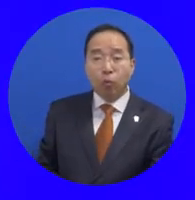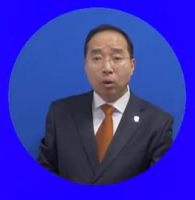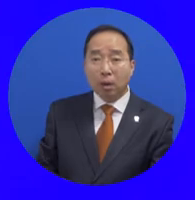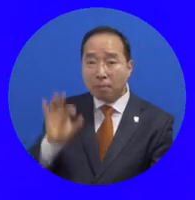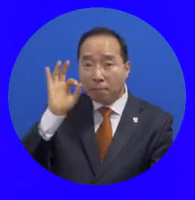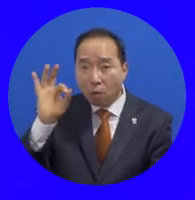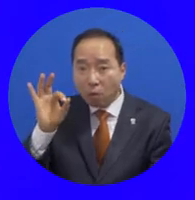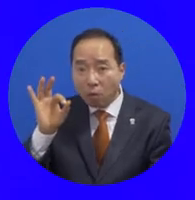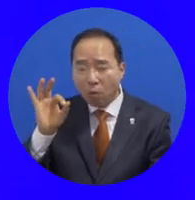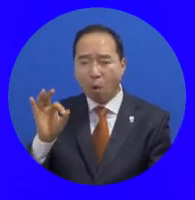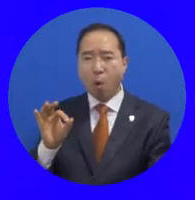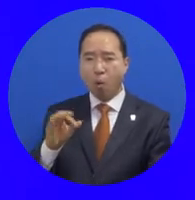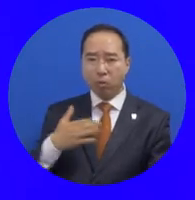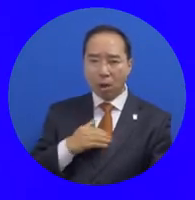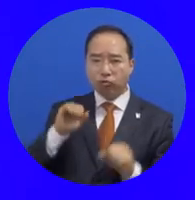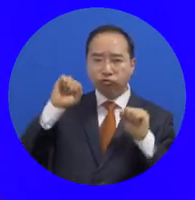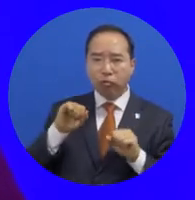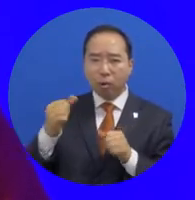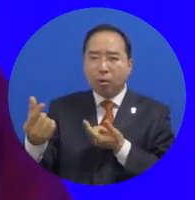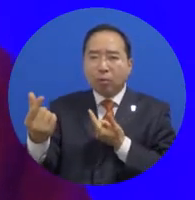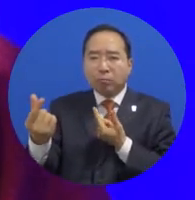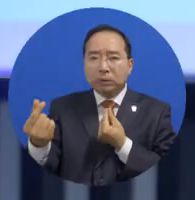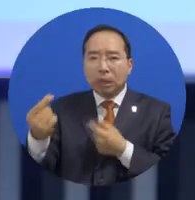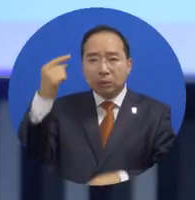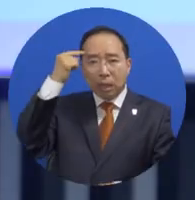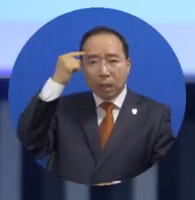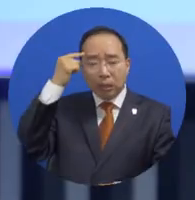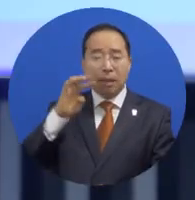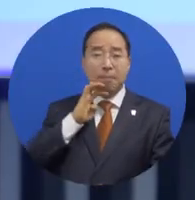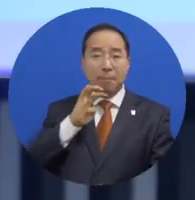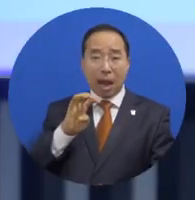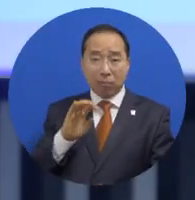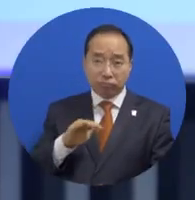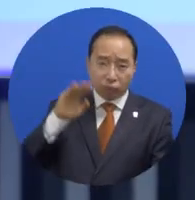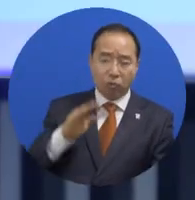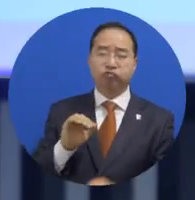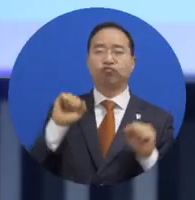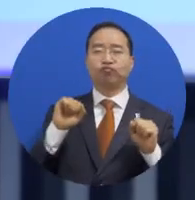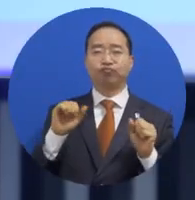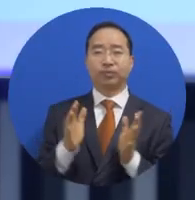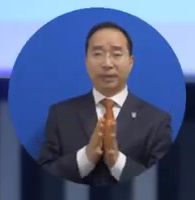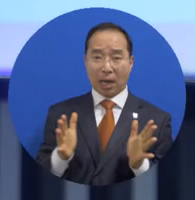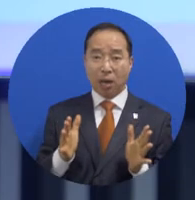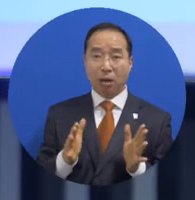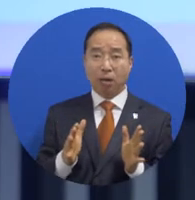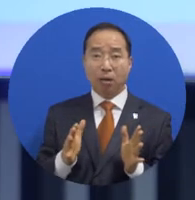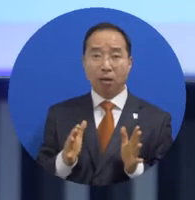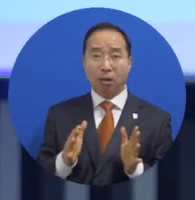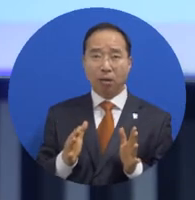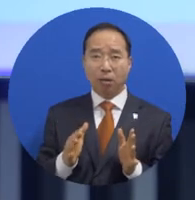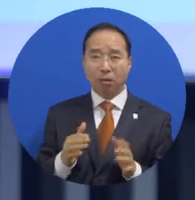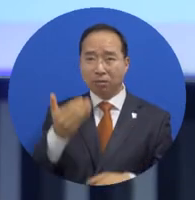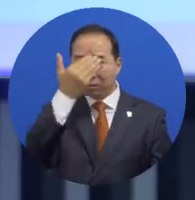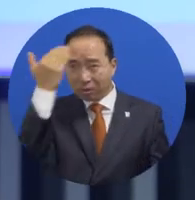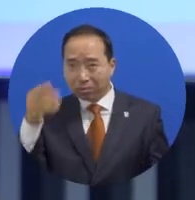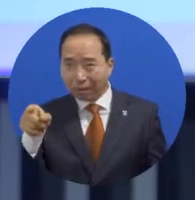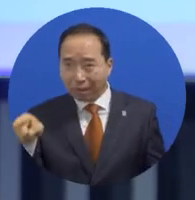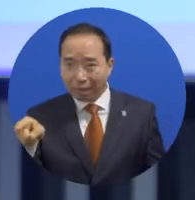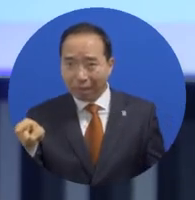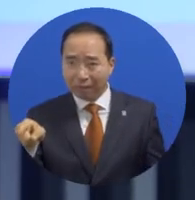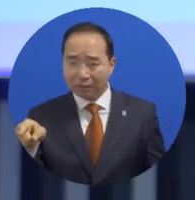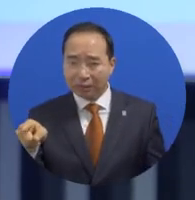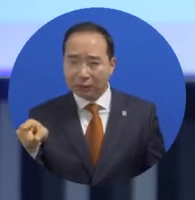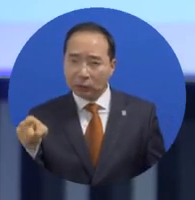운동과 굉장히 비슷하구나 라는 생각을 했거든요. 저는 40살 넘어 운동을 시작했기 때문에 단 한 번도 저 젊은